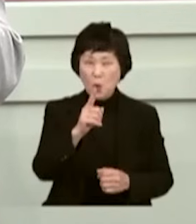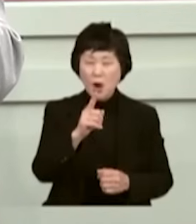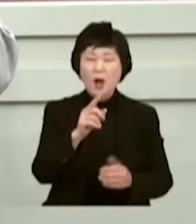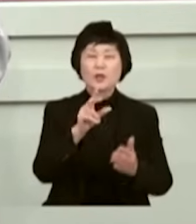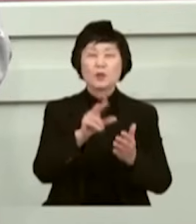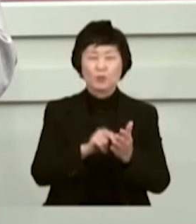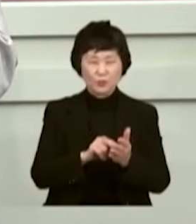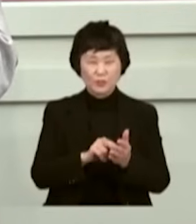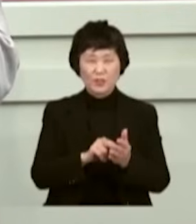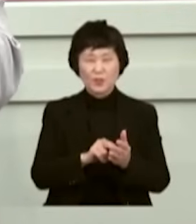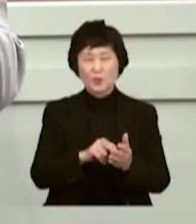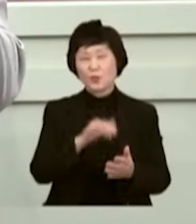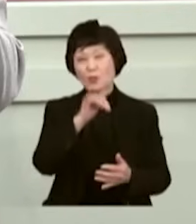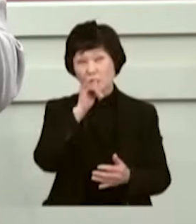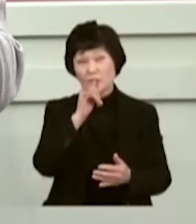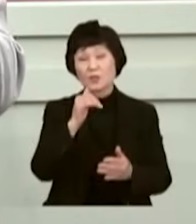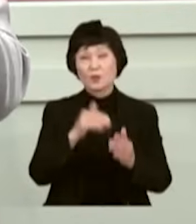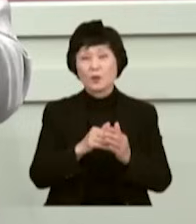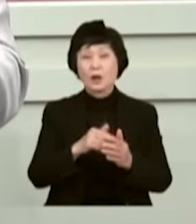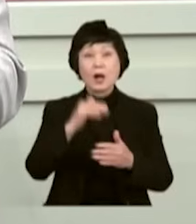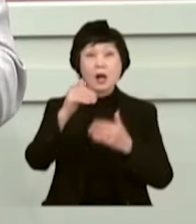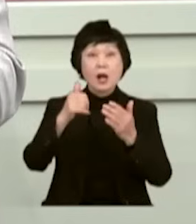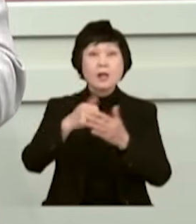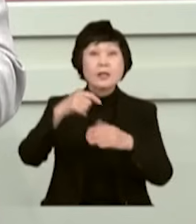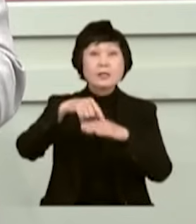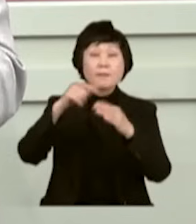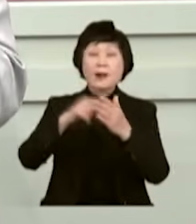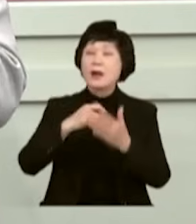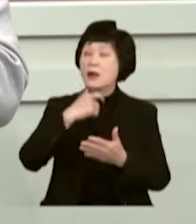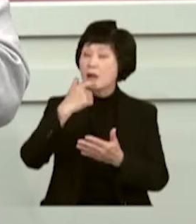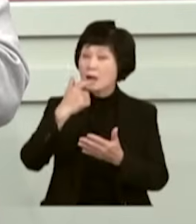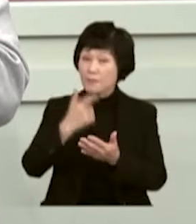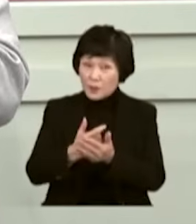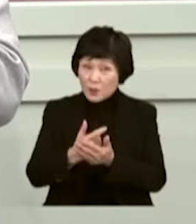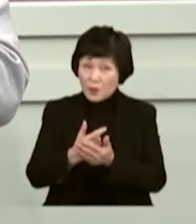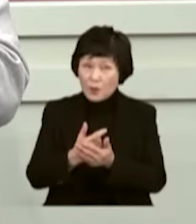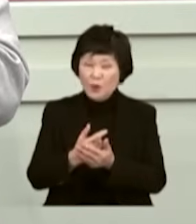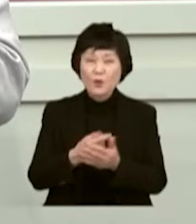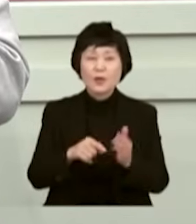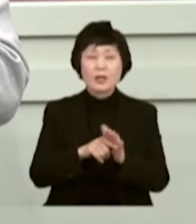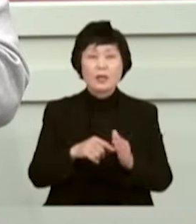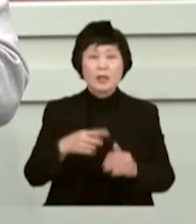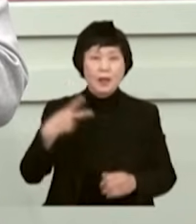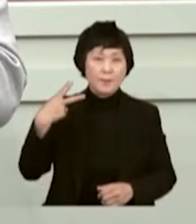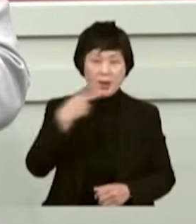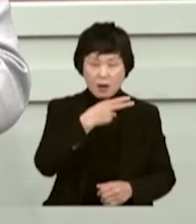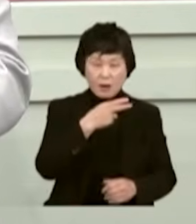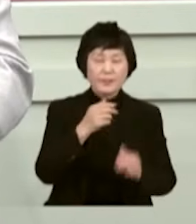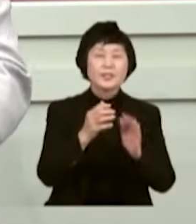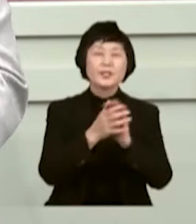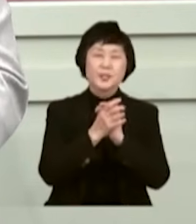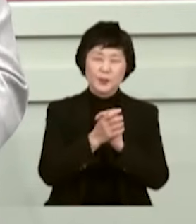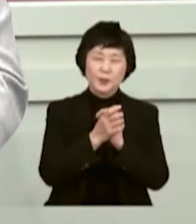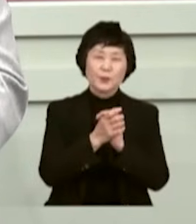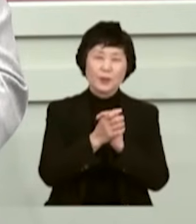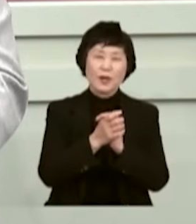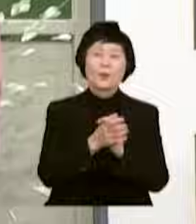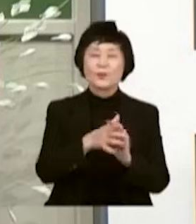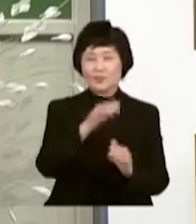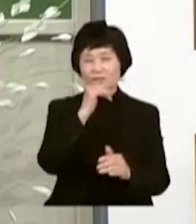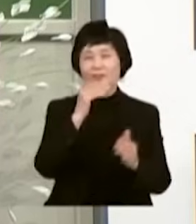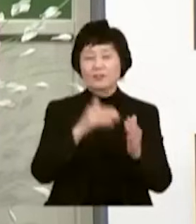문제도 아니다. 하나님의 마음을 감동시켜야 된다. 금식기도 됐죠 그때. 네. 금식기도 네. 하고. 그러니까